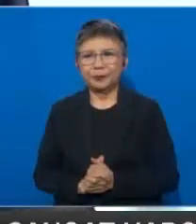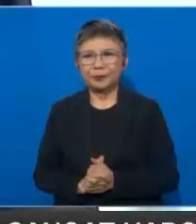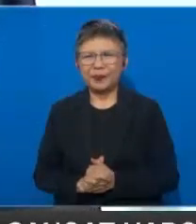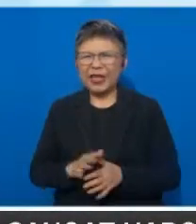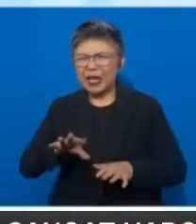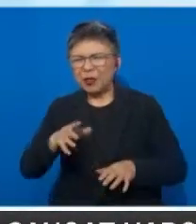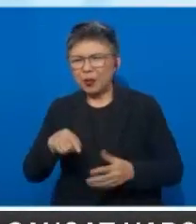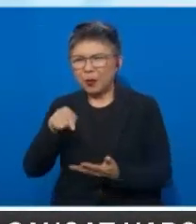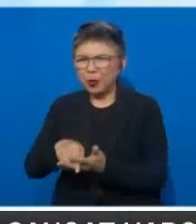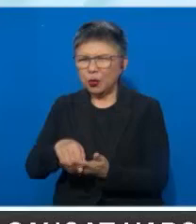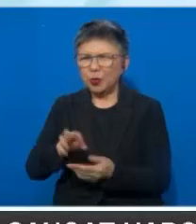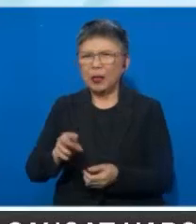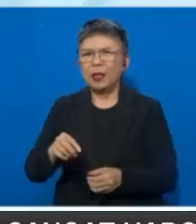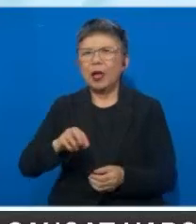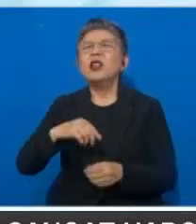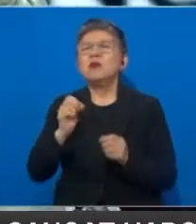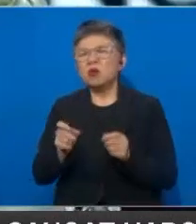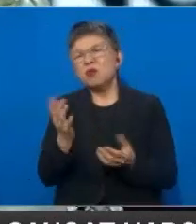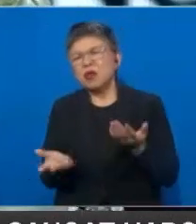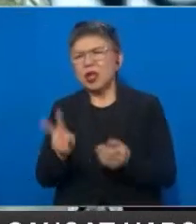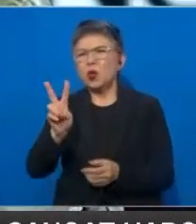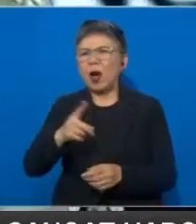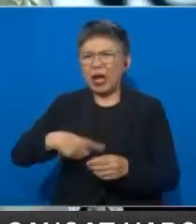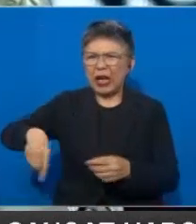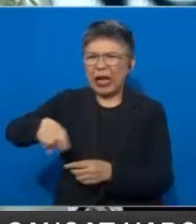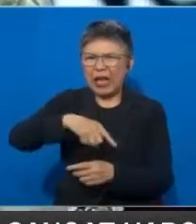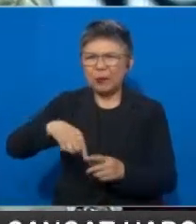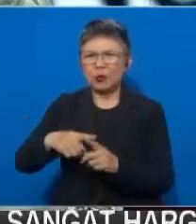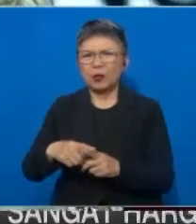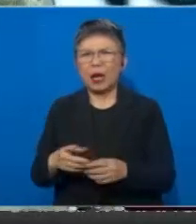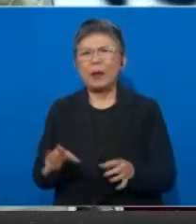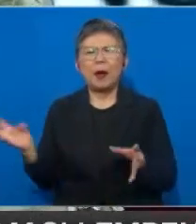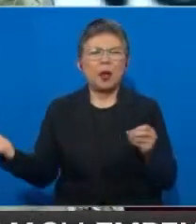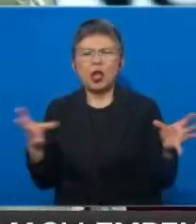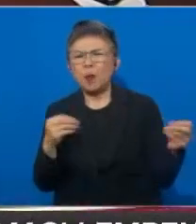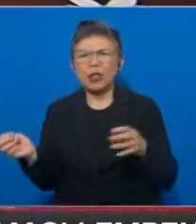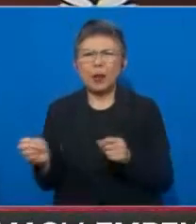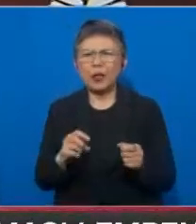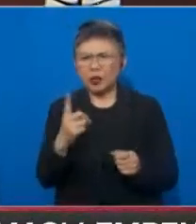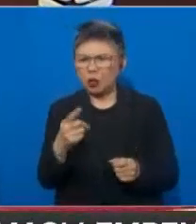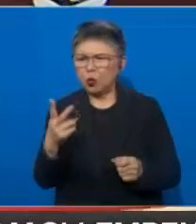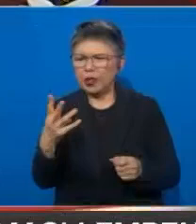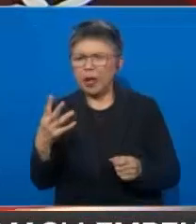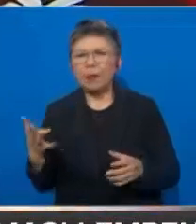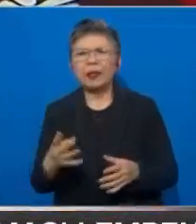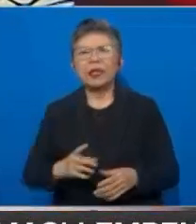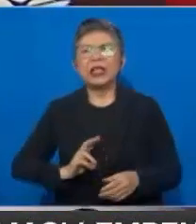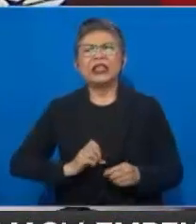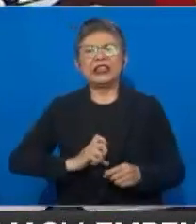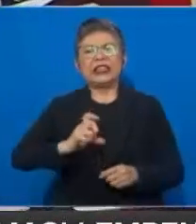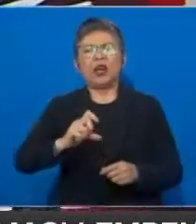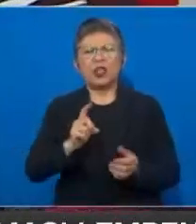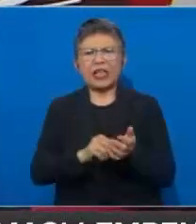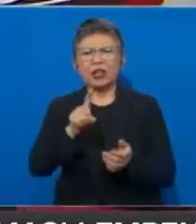Prediksi pilpres bakal 2 putaran semakin santer setelah melewati sejumlah debat capres-cawapres, tidak ada satupun paslon